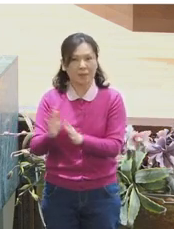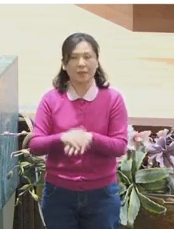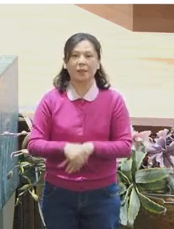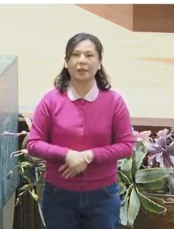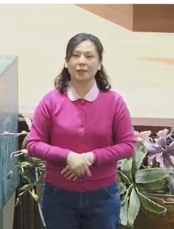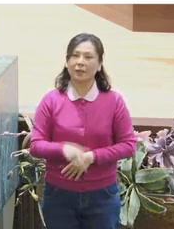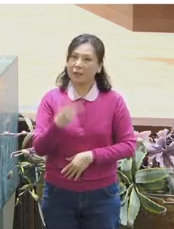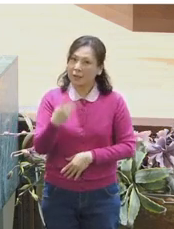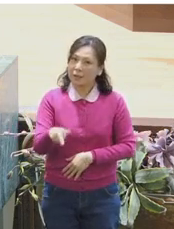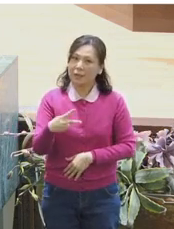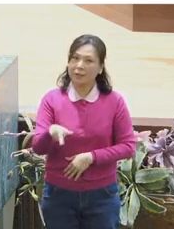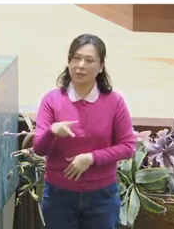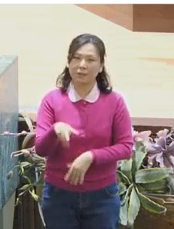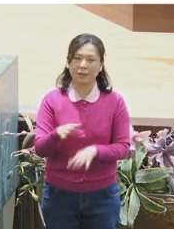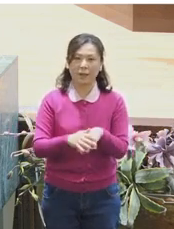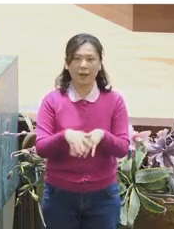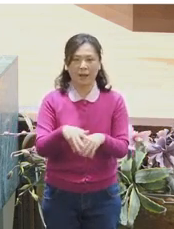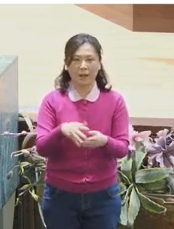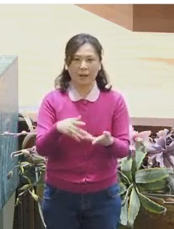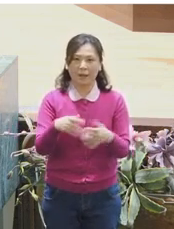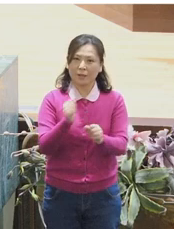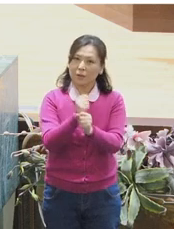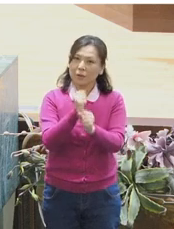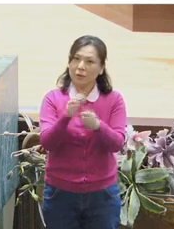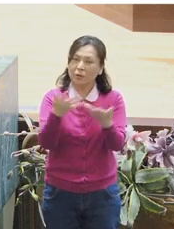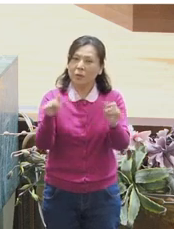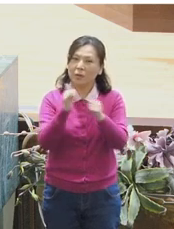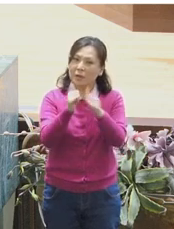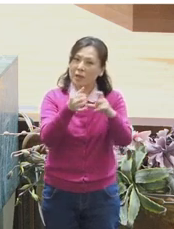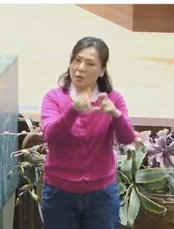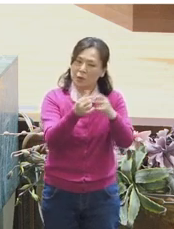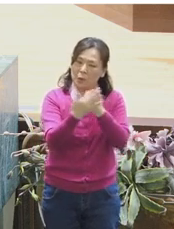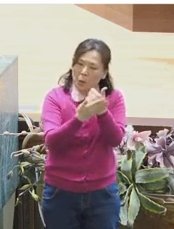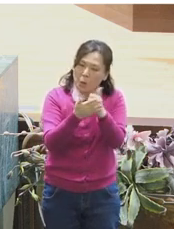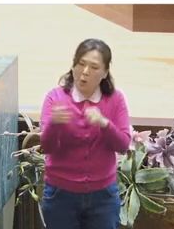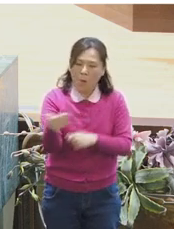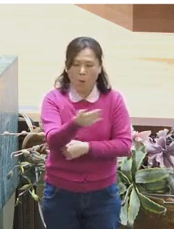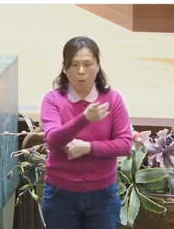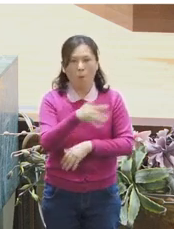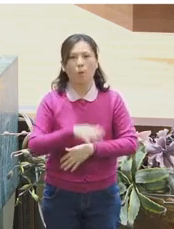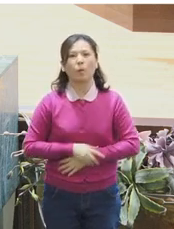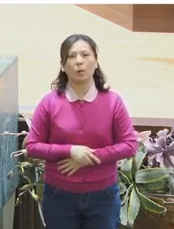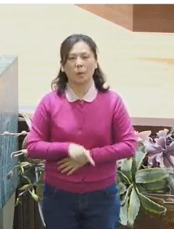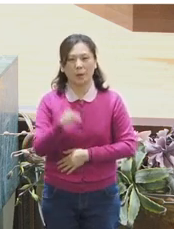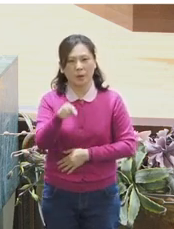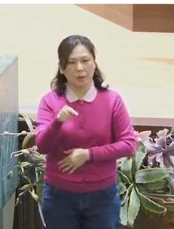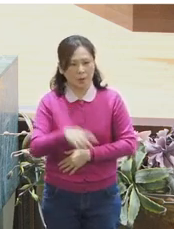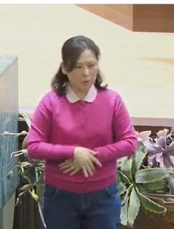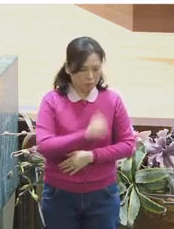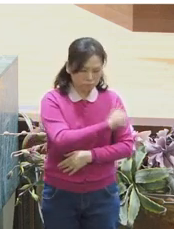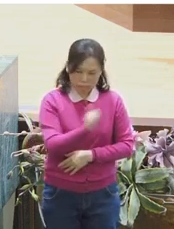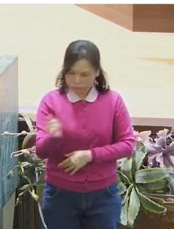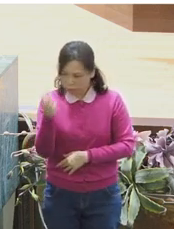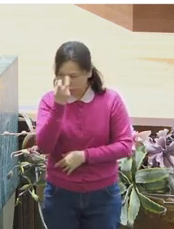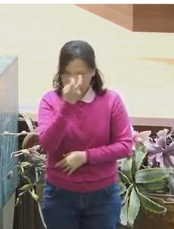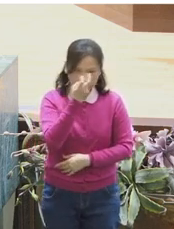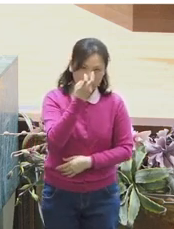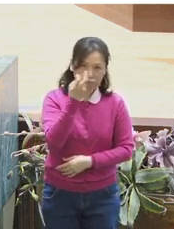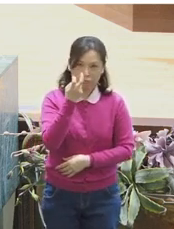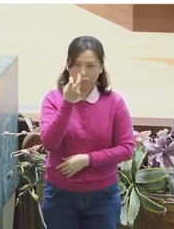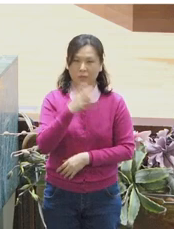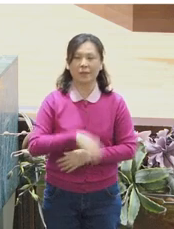就会做很多社区继续护渔，然后去巡视这个渔区这样的一个方式，然后